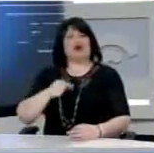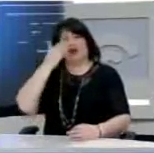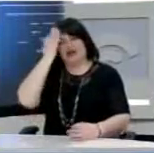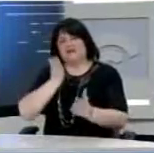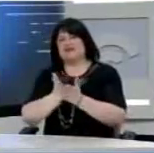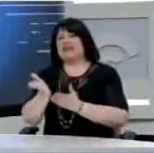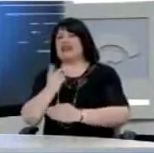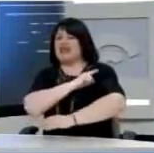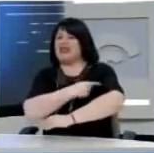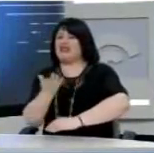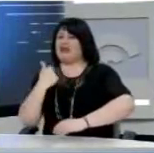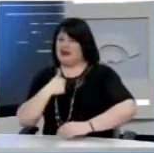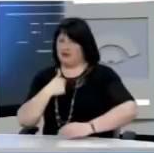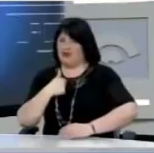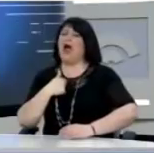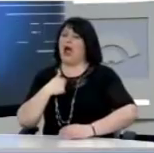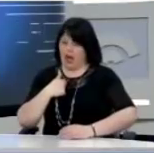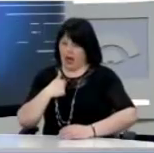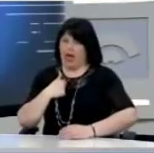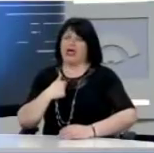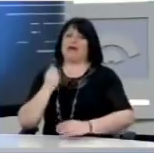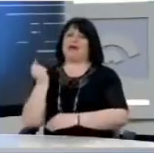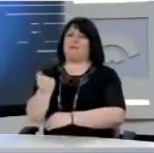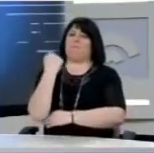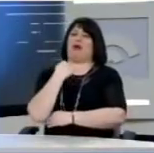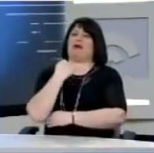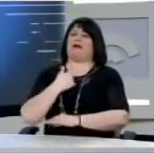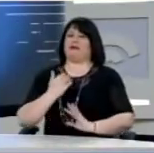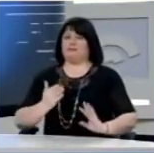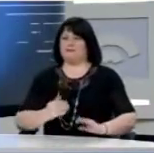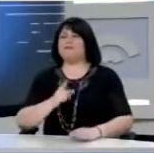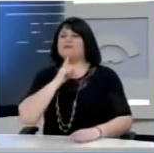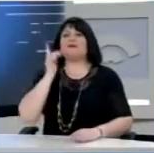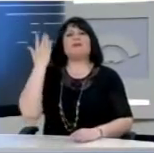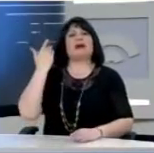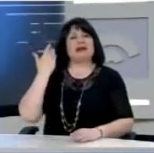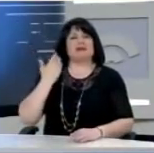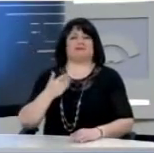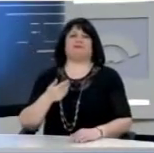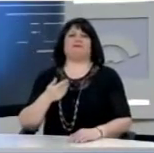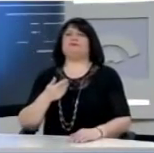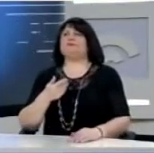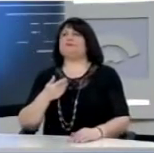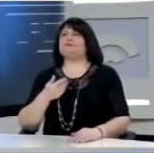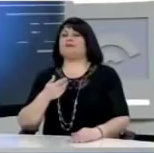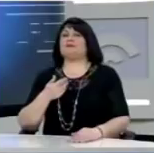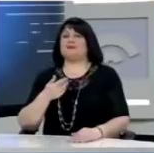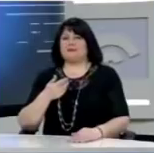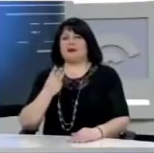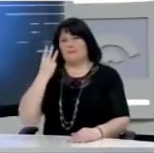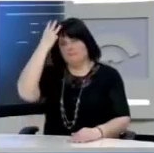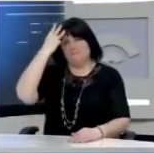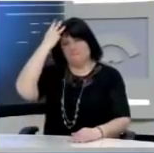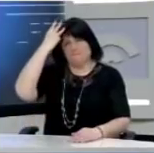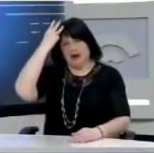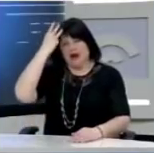δηλαδή πλεονέκτημα και δικό σας έλλειμμα. Όπως παλαιότερα έλεγε ο κύριος Πάγκαλος,